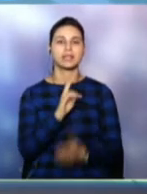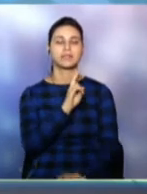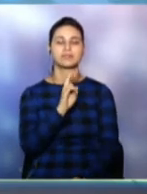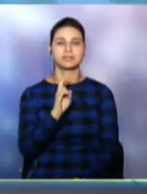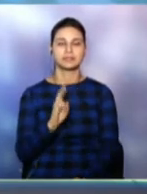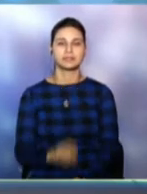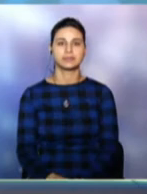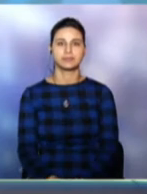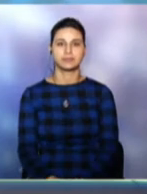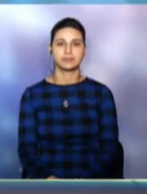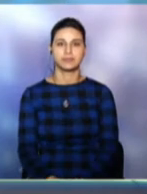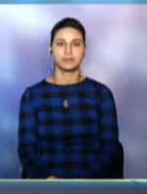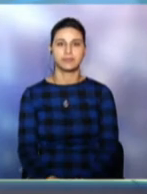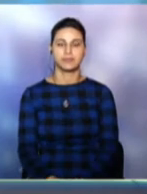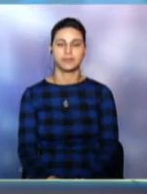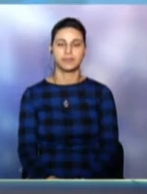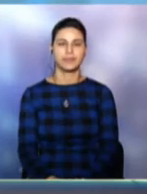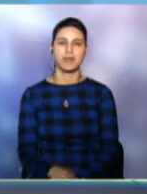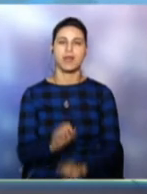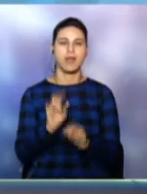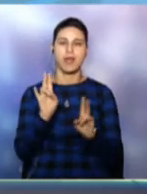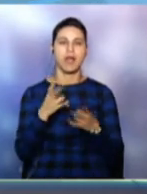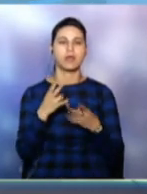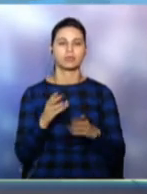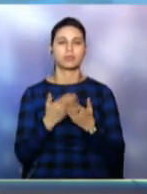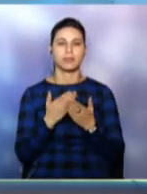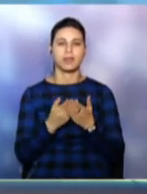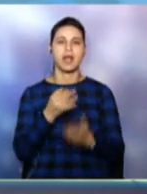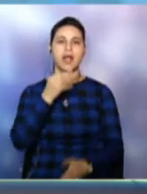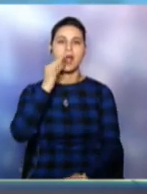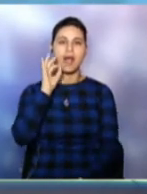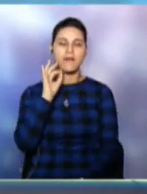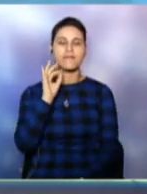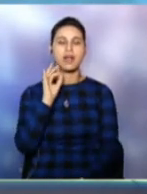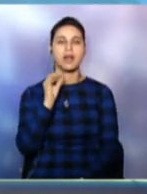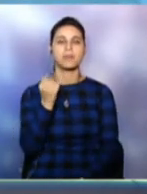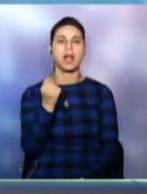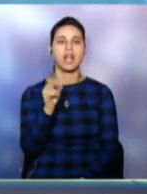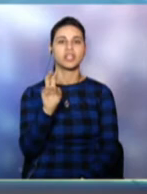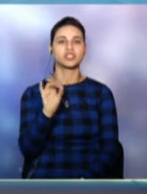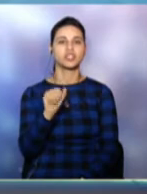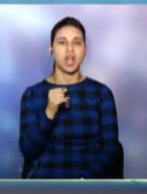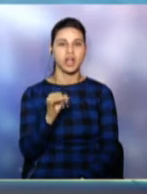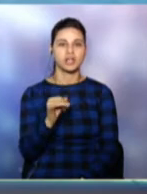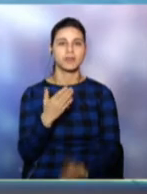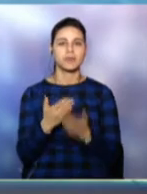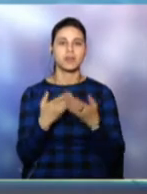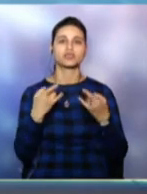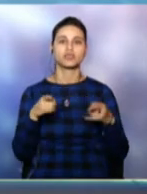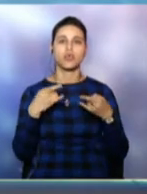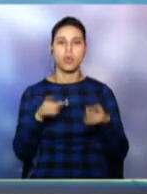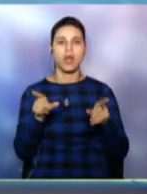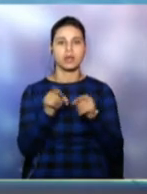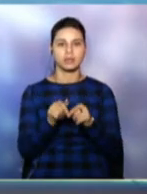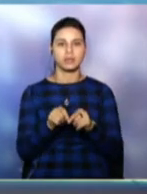პრაქტიკულად სასურველია, რომ არ მოიხმარონ ყოველ შემთხვევაში ყავა, მაგარი ჩაი, ვინაიდან ახლა შოკოლადი,